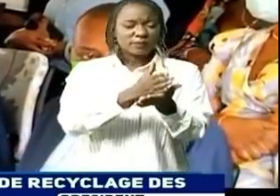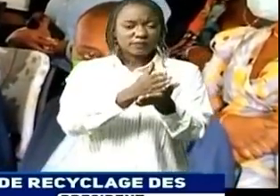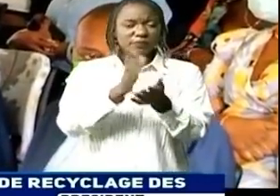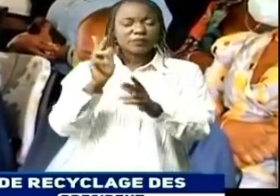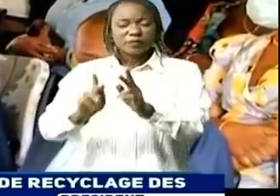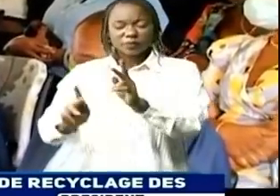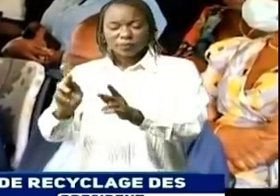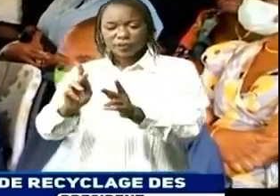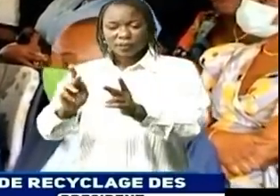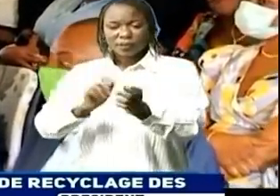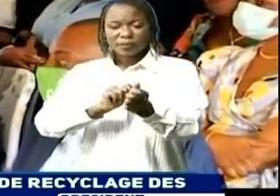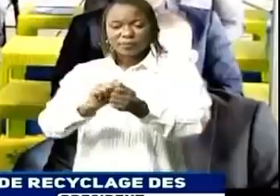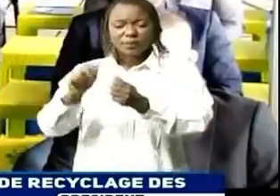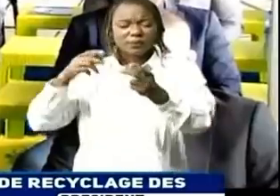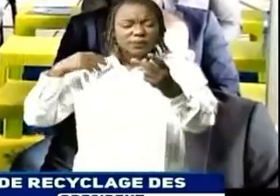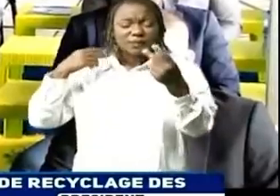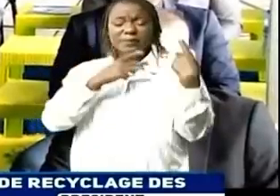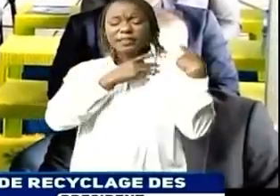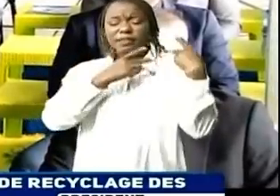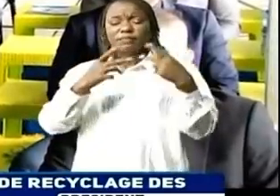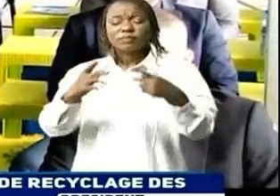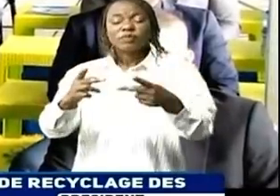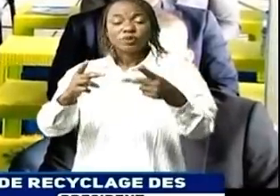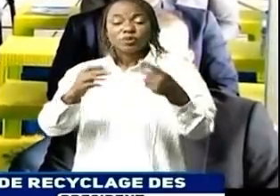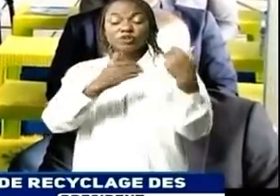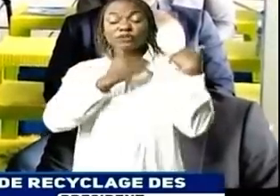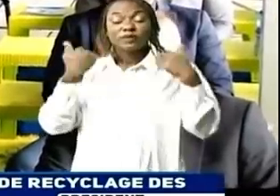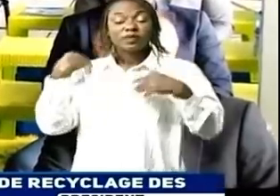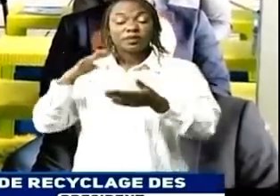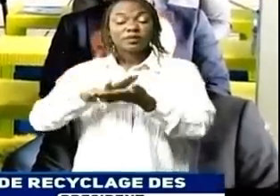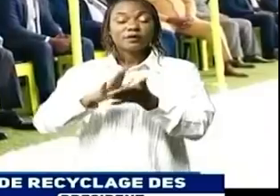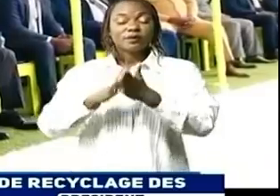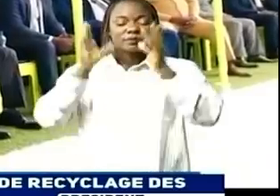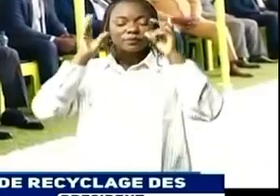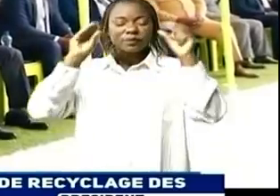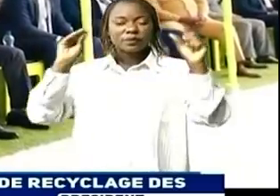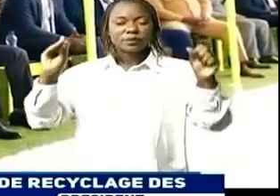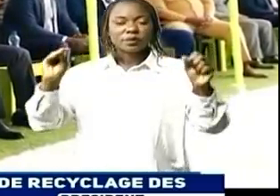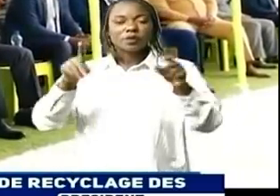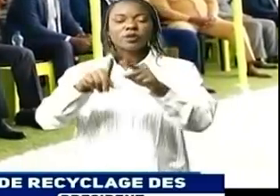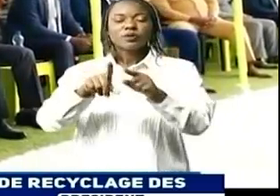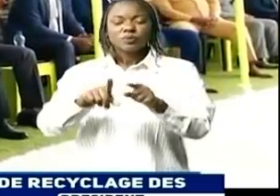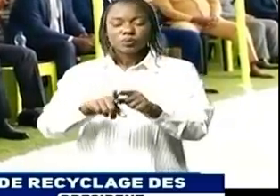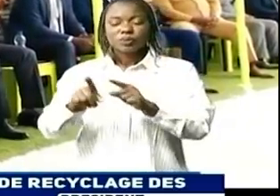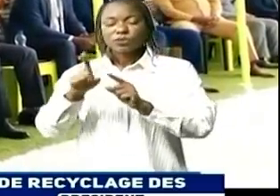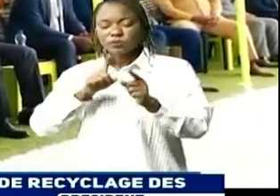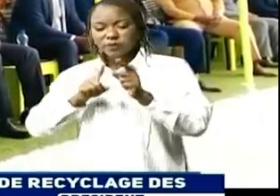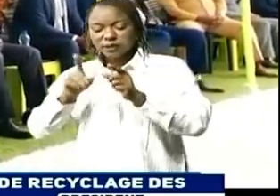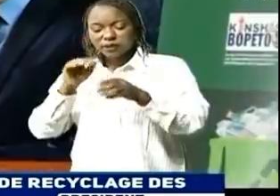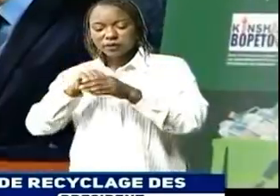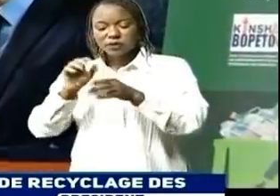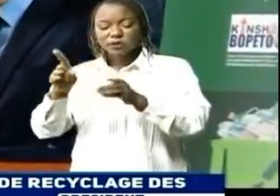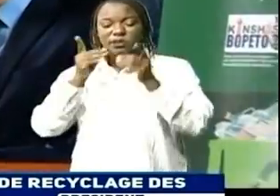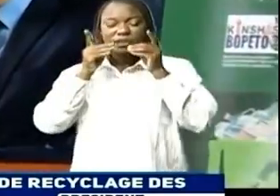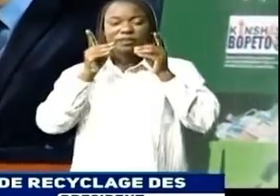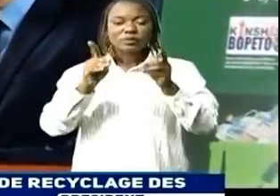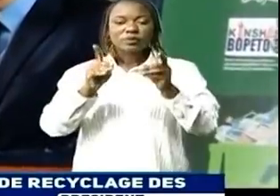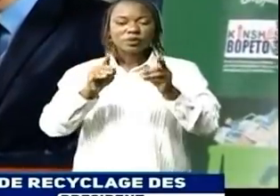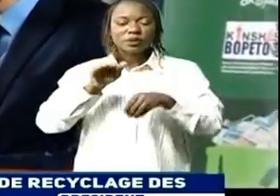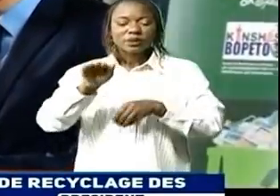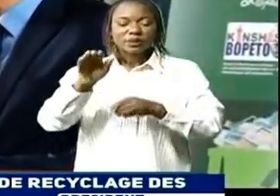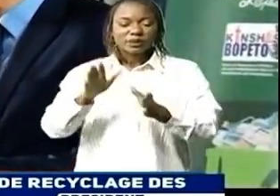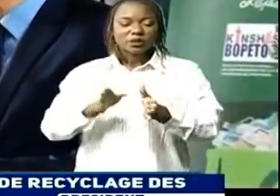son impulsion depuis son avènement à la magistrature suprême, a souligné Mehdi Atier, directeur général de